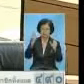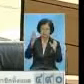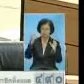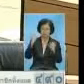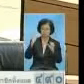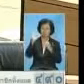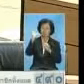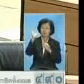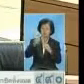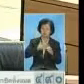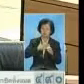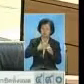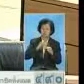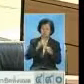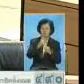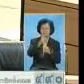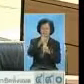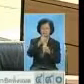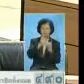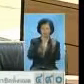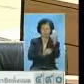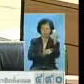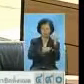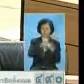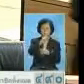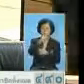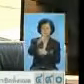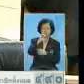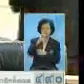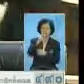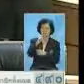ณาตัวเองว่าราคายาง140บาท180บาทผมย